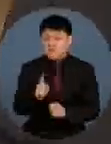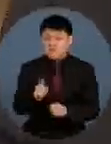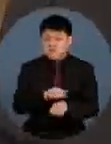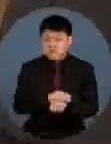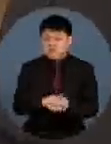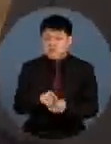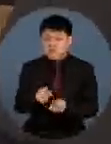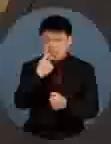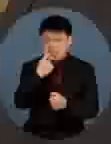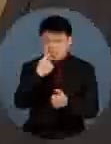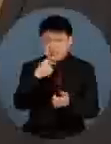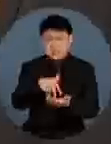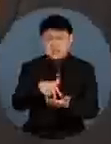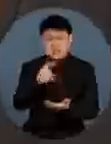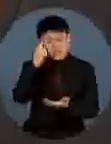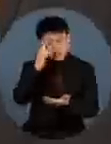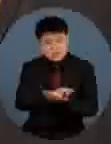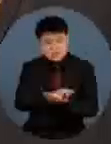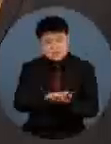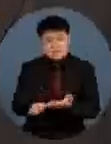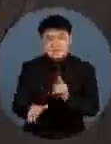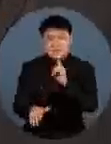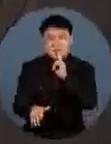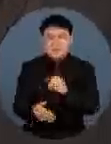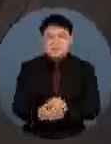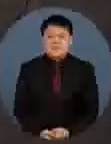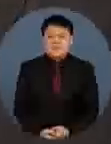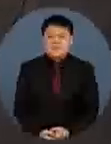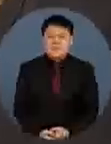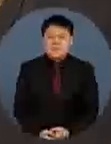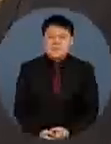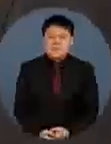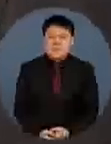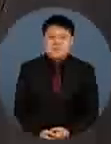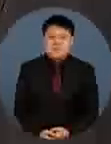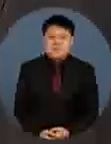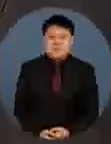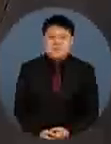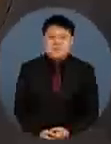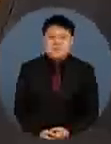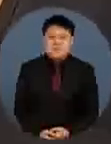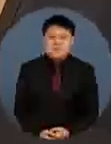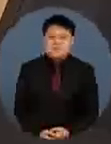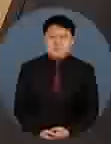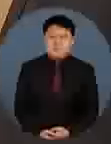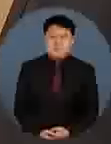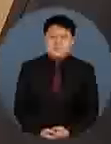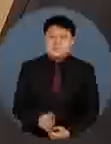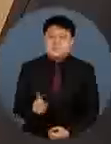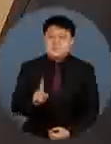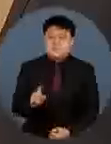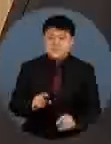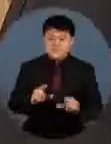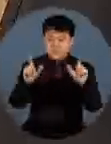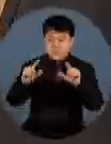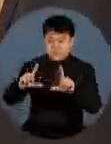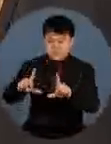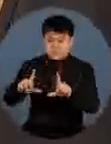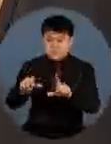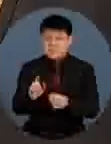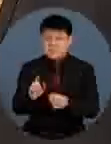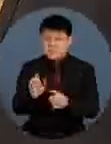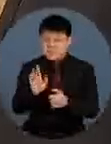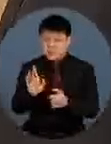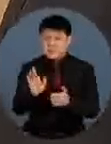경쾌하죠. 백은 시원하게 나가고. 네, 또 나가주고. 네. 그 다음에 이렇게 나래짤 하나 넣어서.